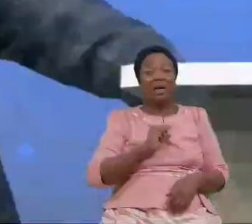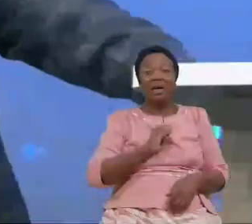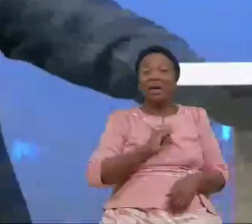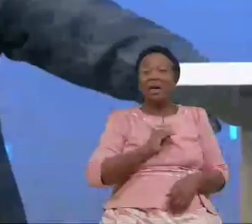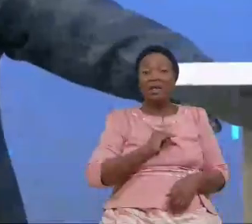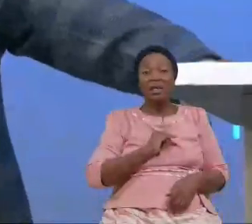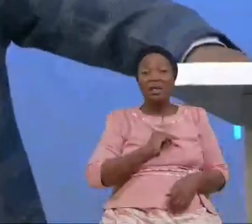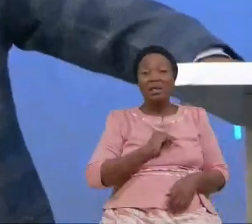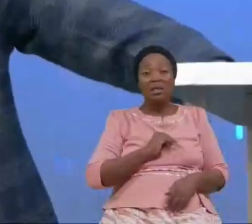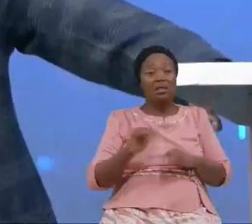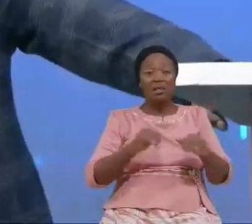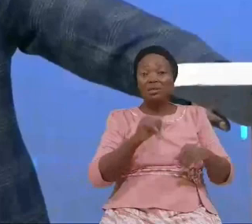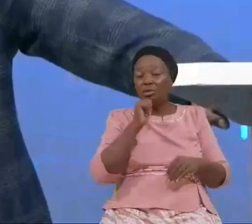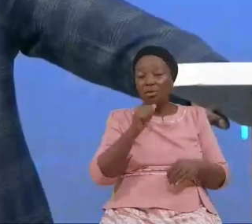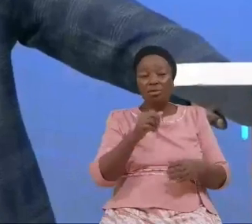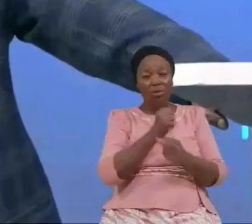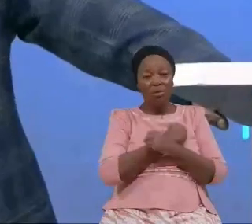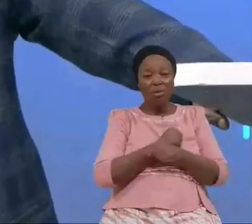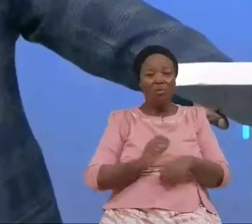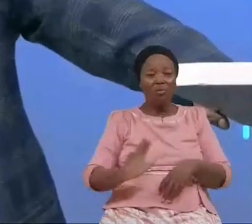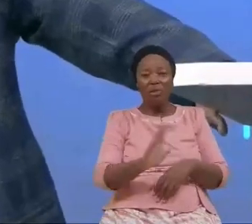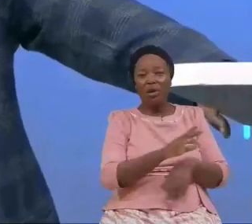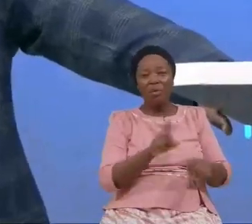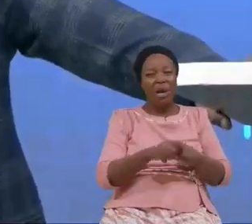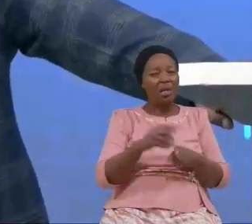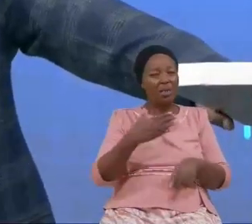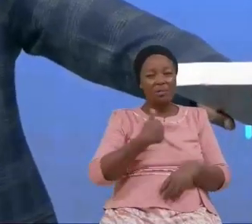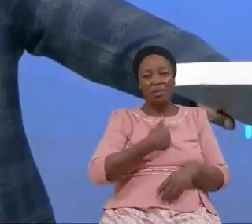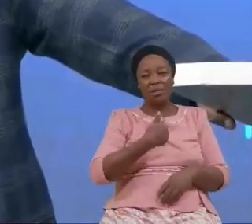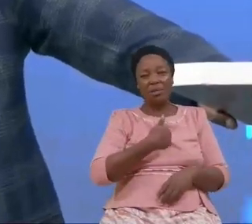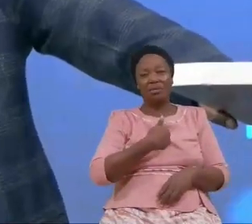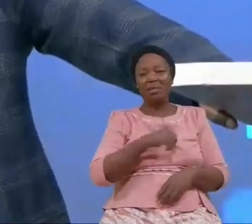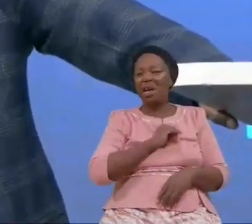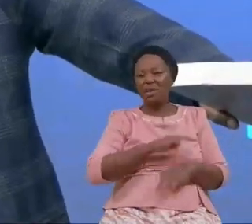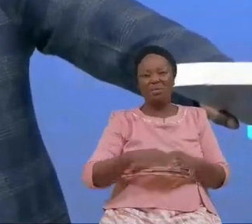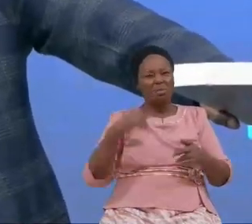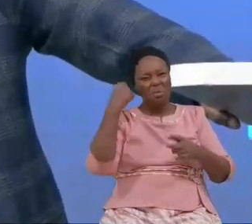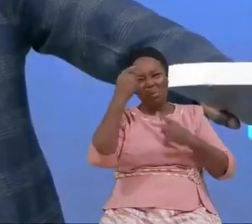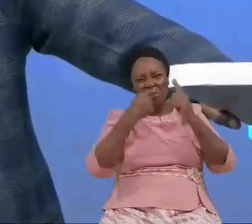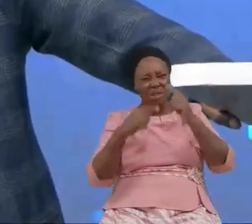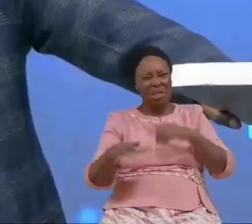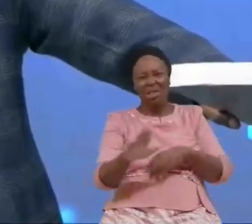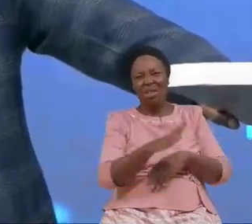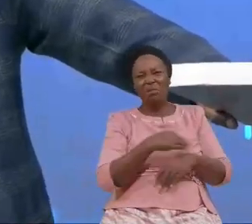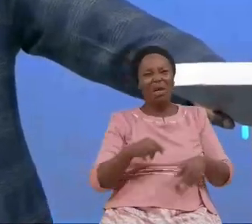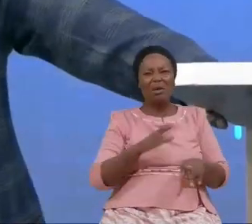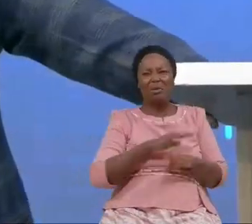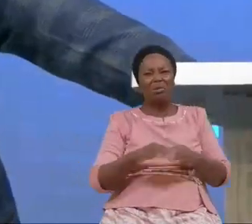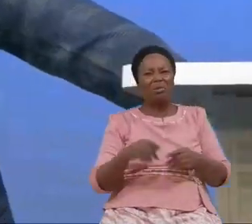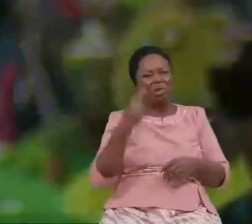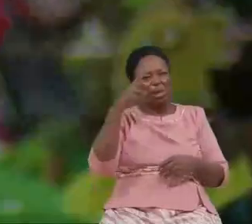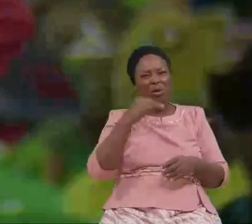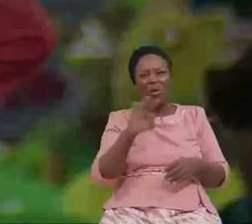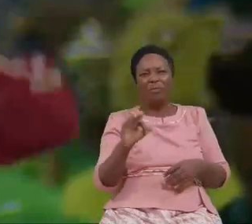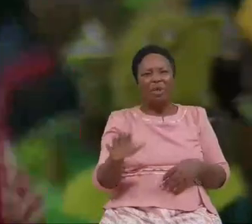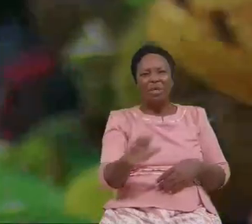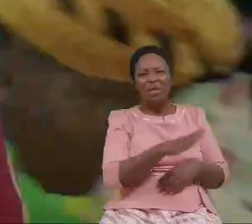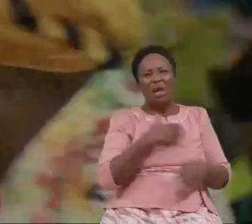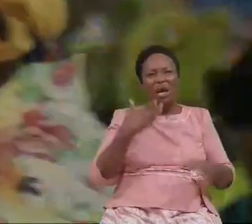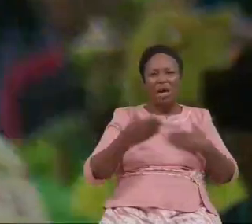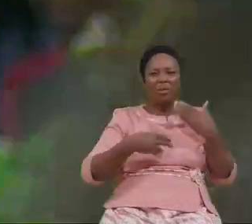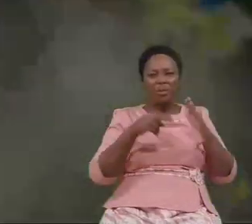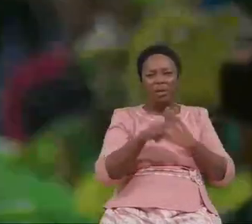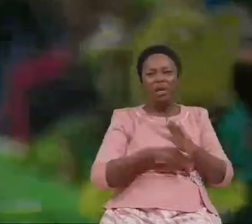je les aimais pas comme moi-même je le considères pas je ne considère pas le bonheur et les joie